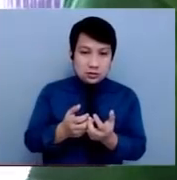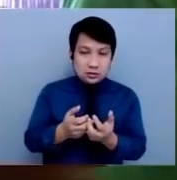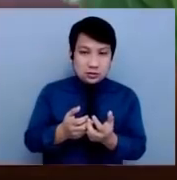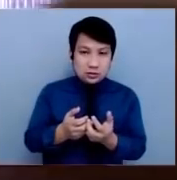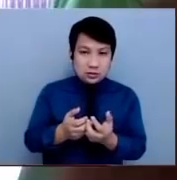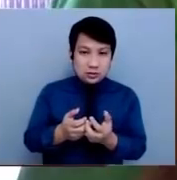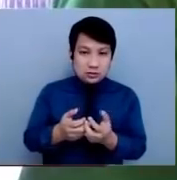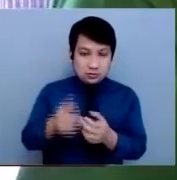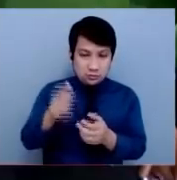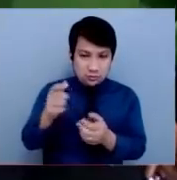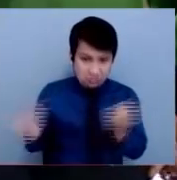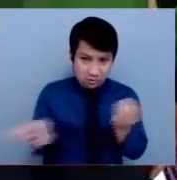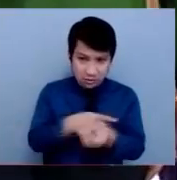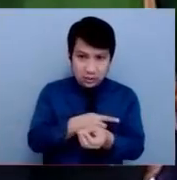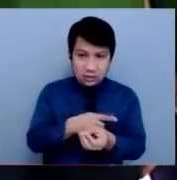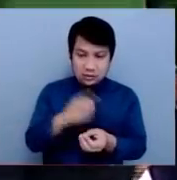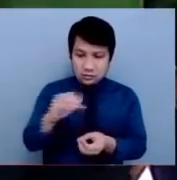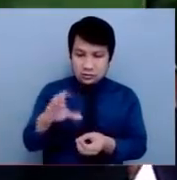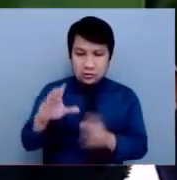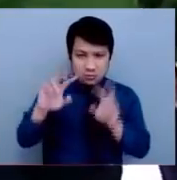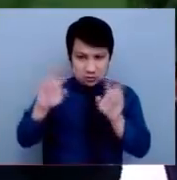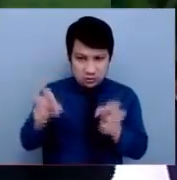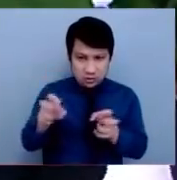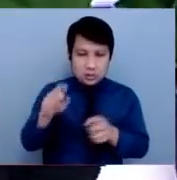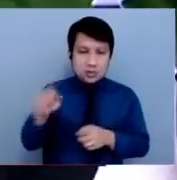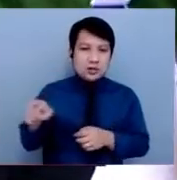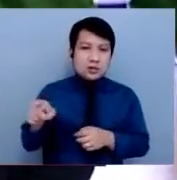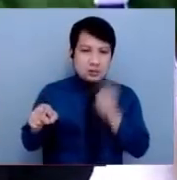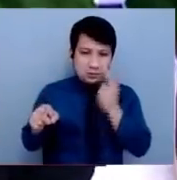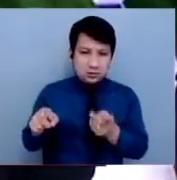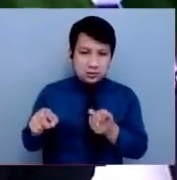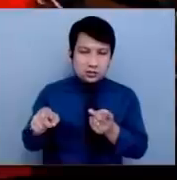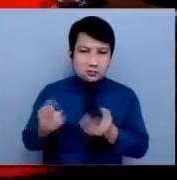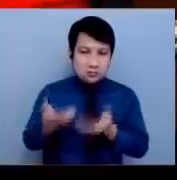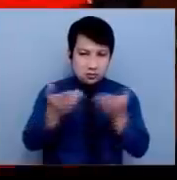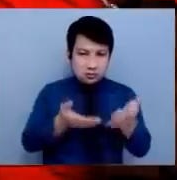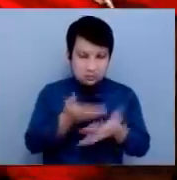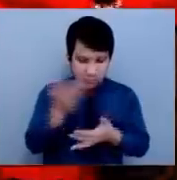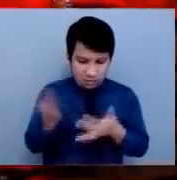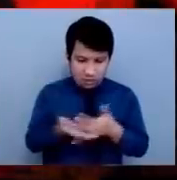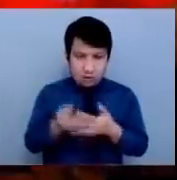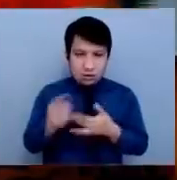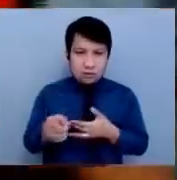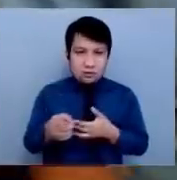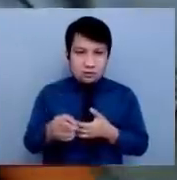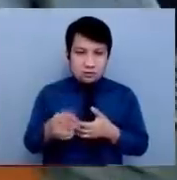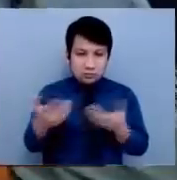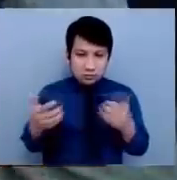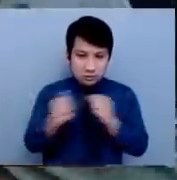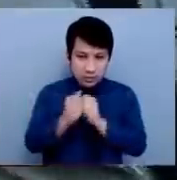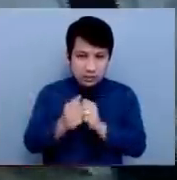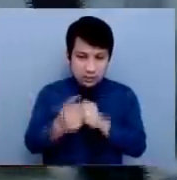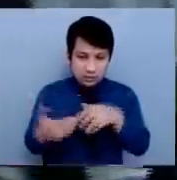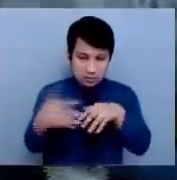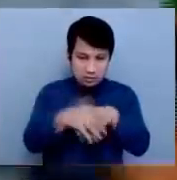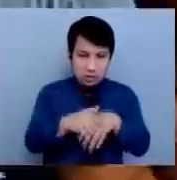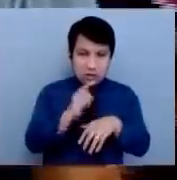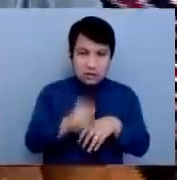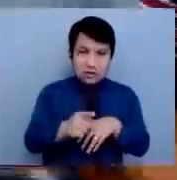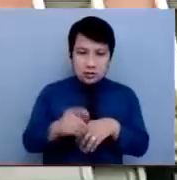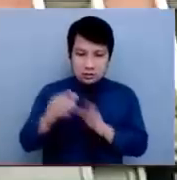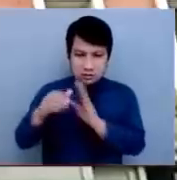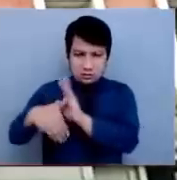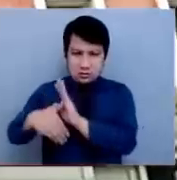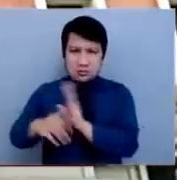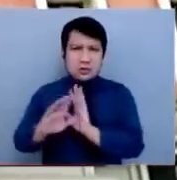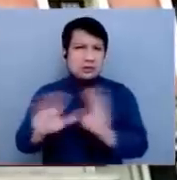disqualification. Mm-hmm. I think yun yung issue na lang na kailangang tingnan sa apila, kung ito ba ay sumasakop sa kanya. Ang sabi kasi ng COMELEC, hindi